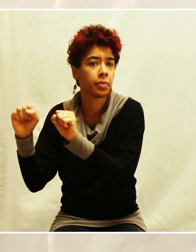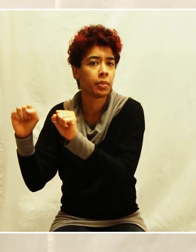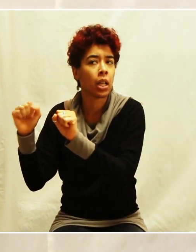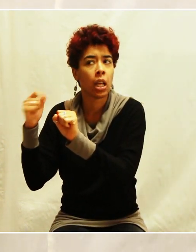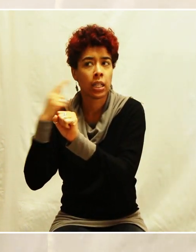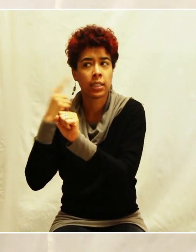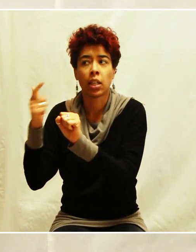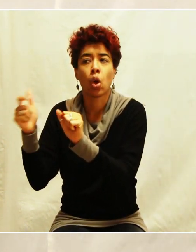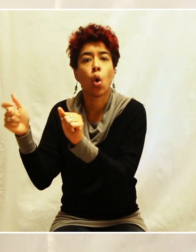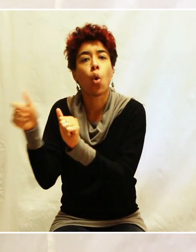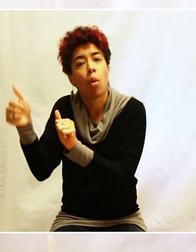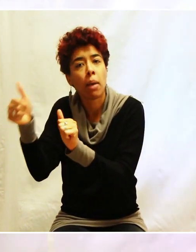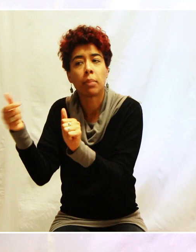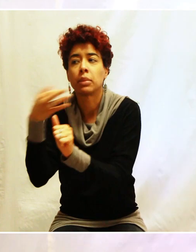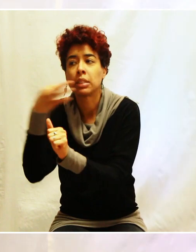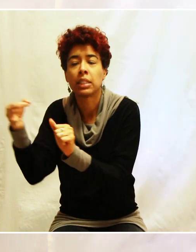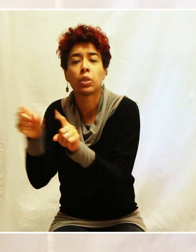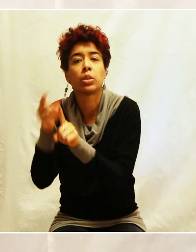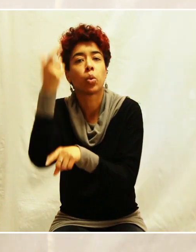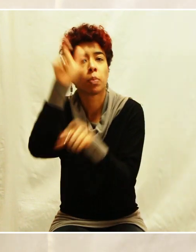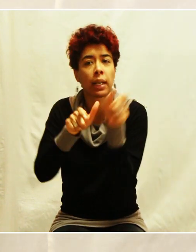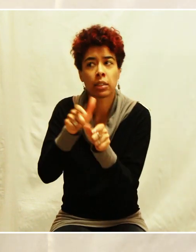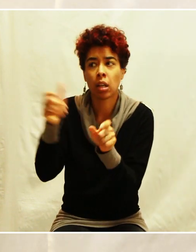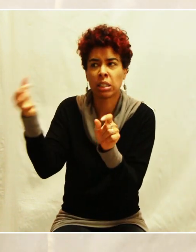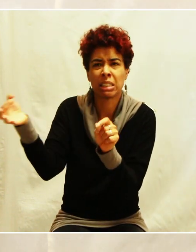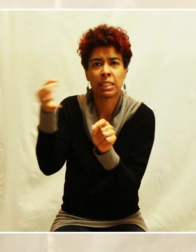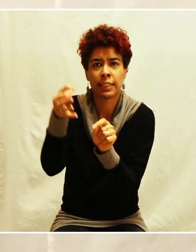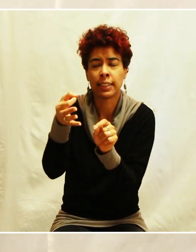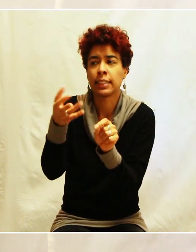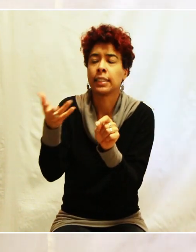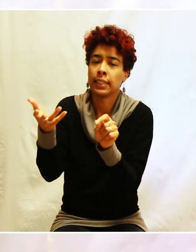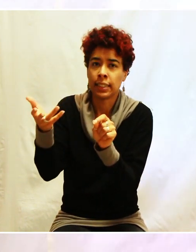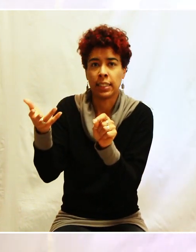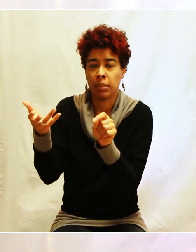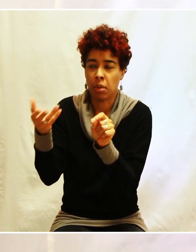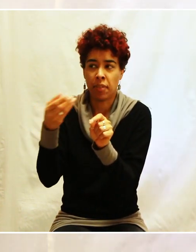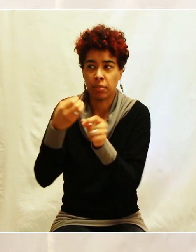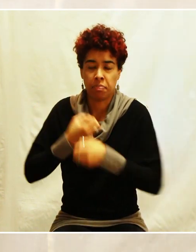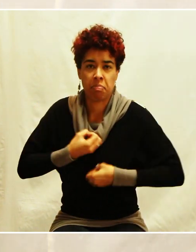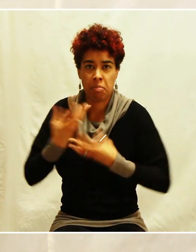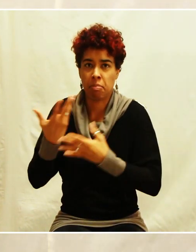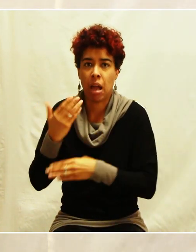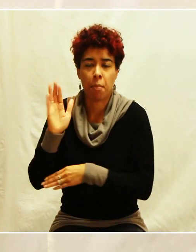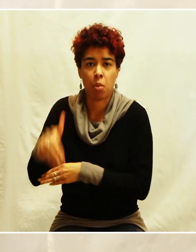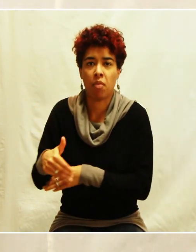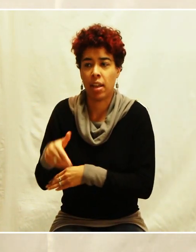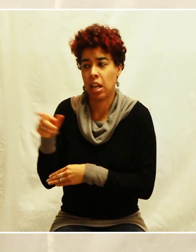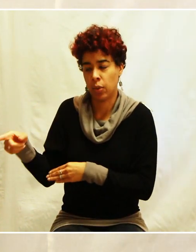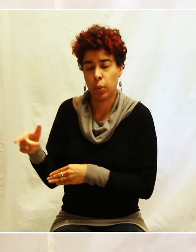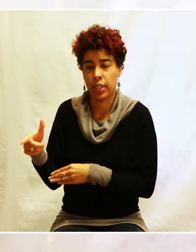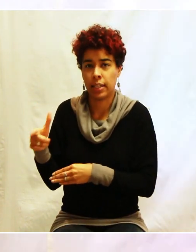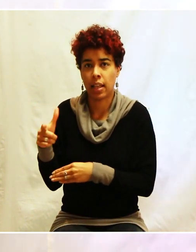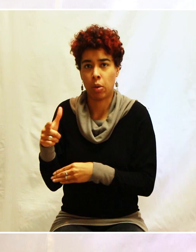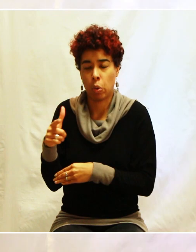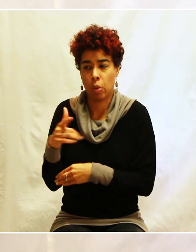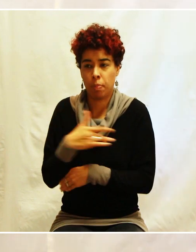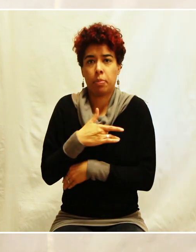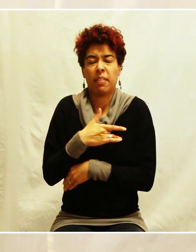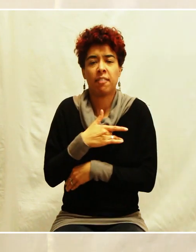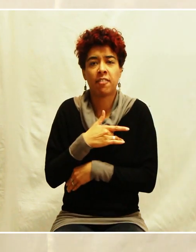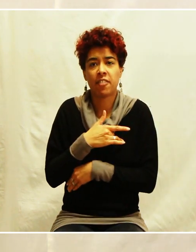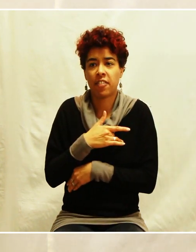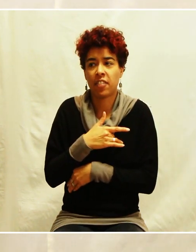ce niveau-là. Mais en tous les cas, il y a de mauvais propos qui sont dits. Et ça affecte Joseph parce qu'il tient à ses